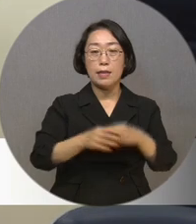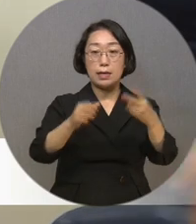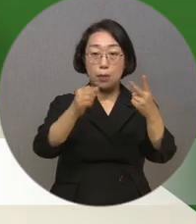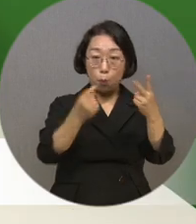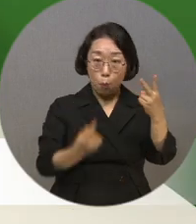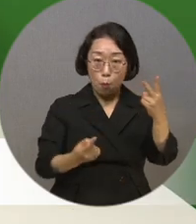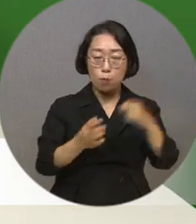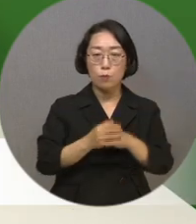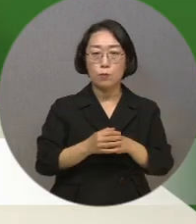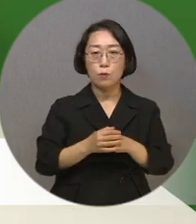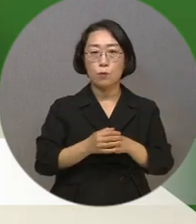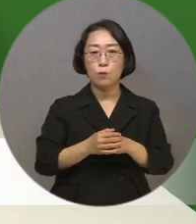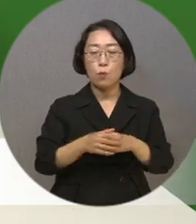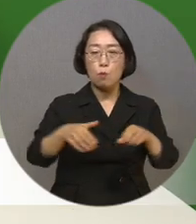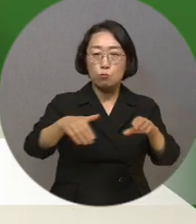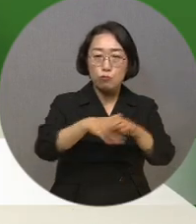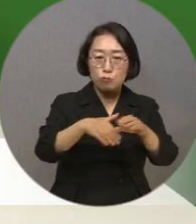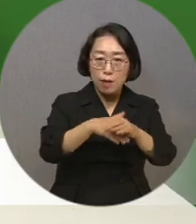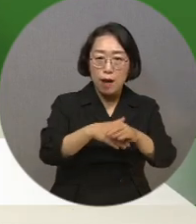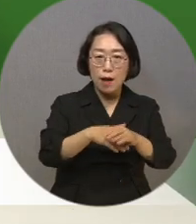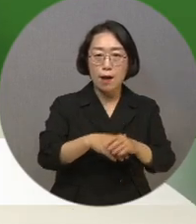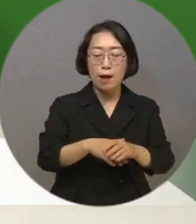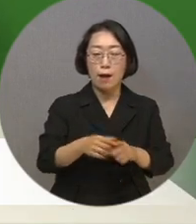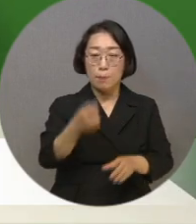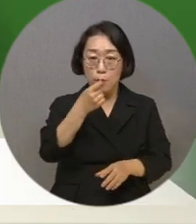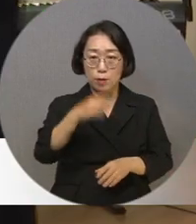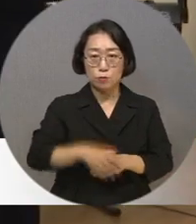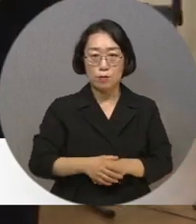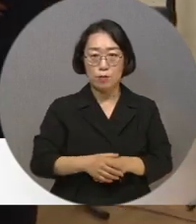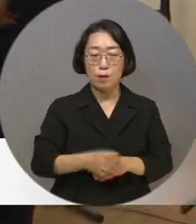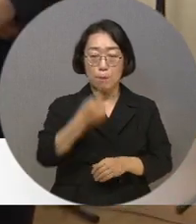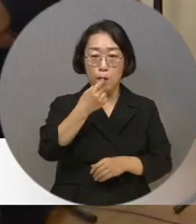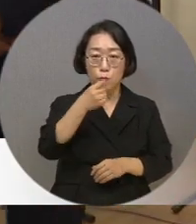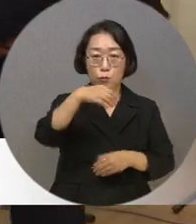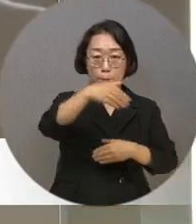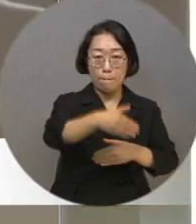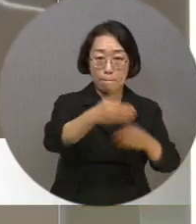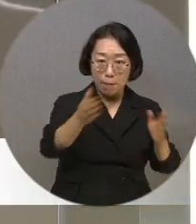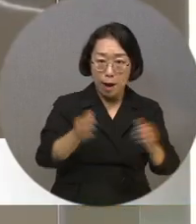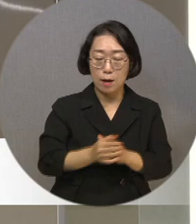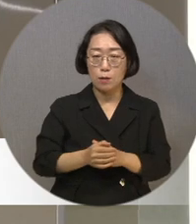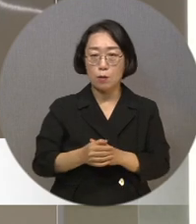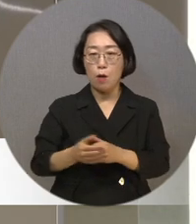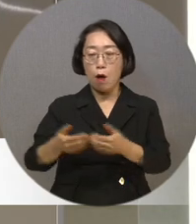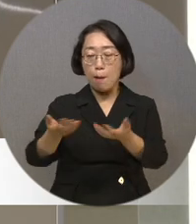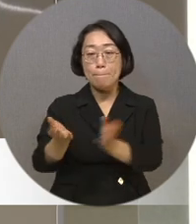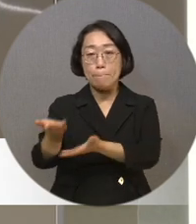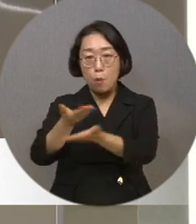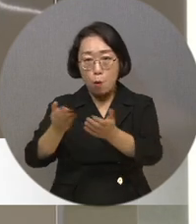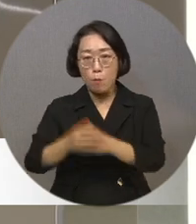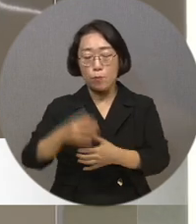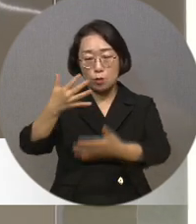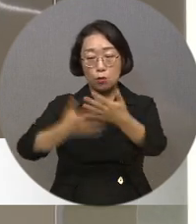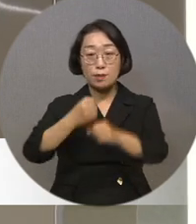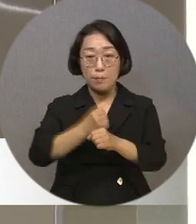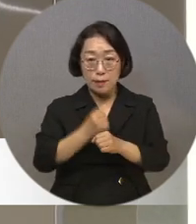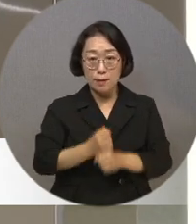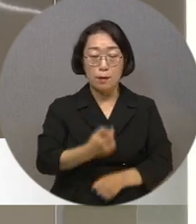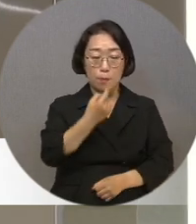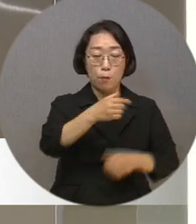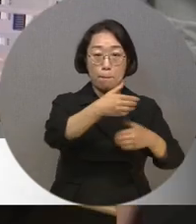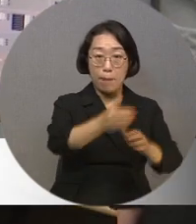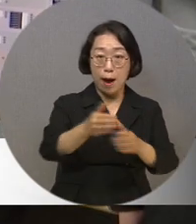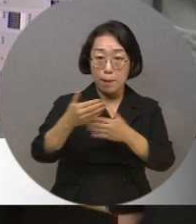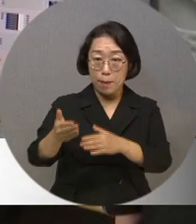2호점과 시민의 문화생활을 위한 스튜디오, 동아리실, 콘텐츠 제작실, 학습실 등이